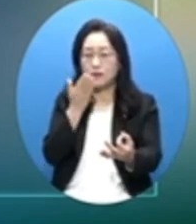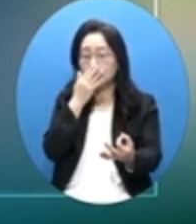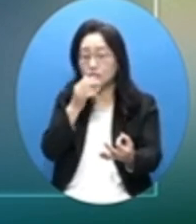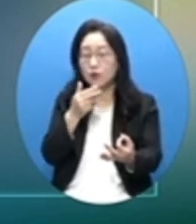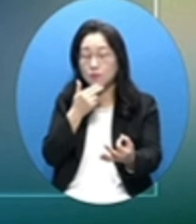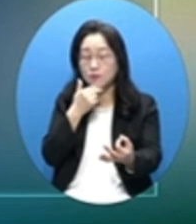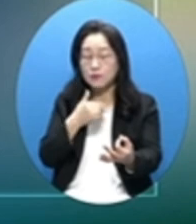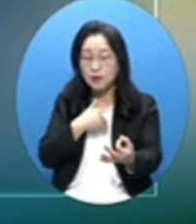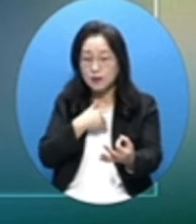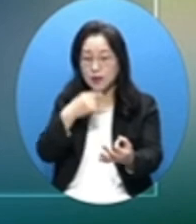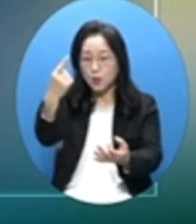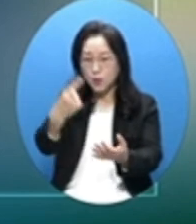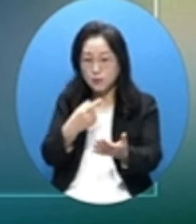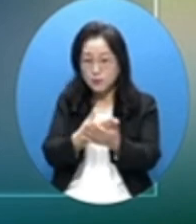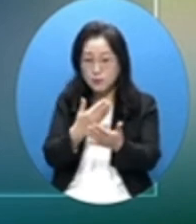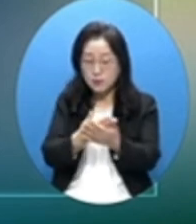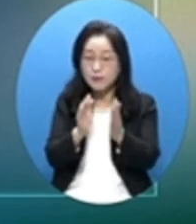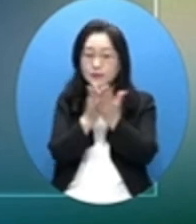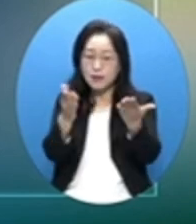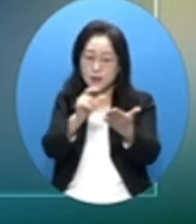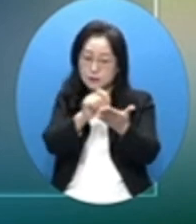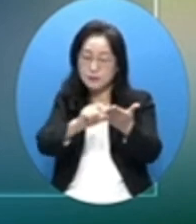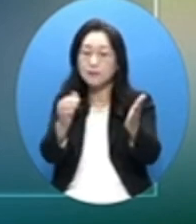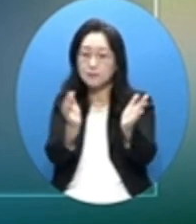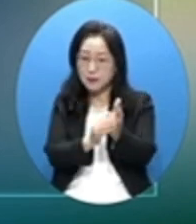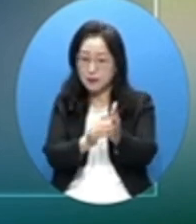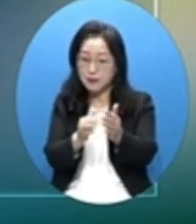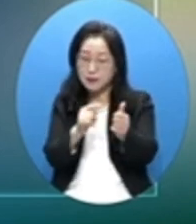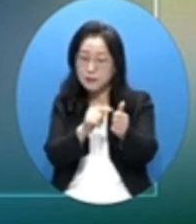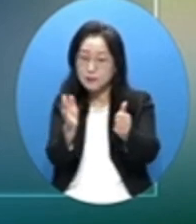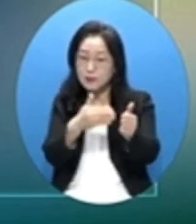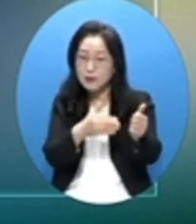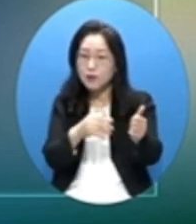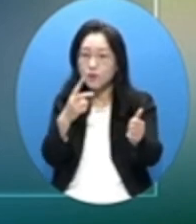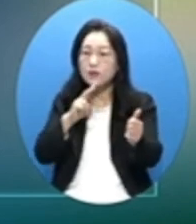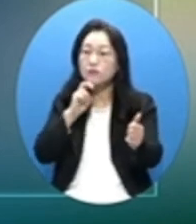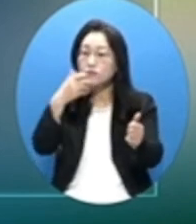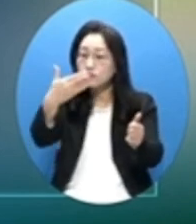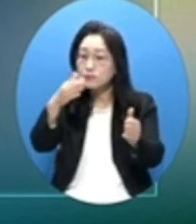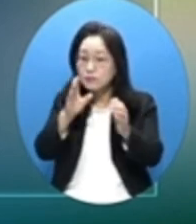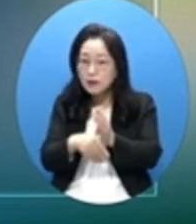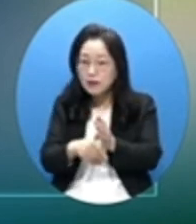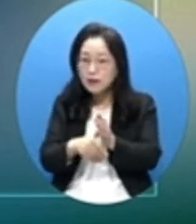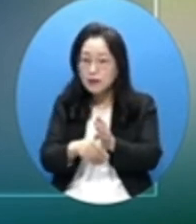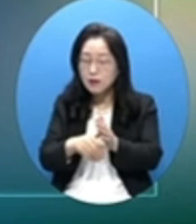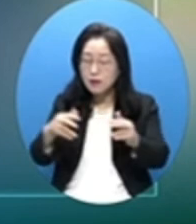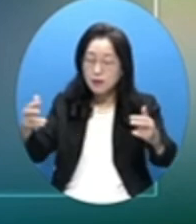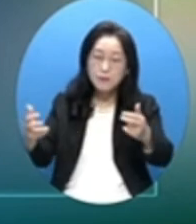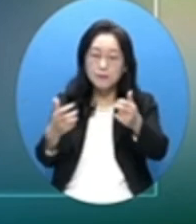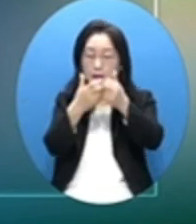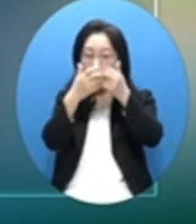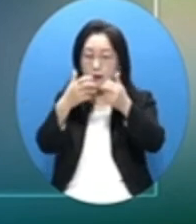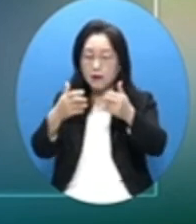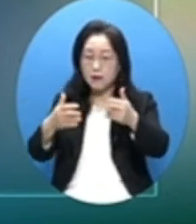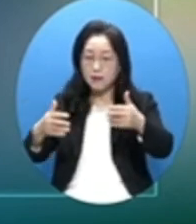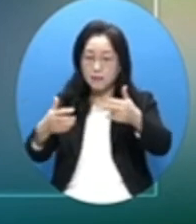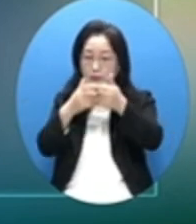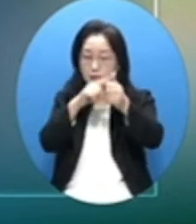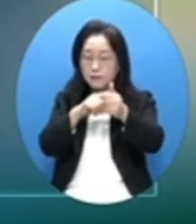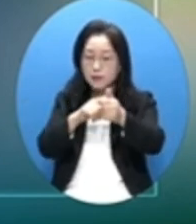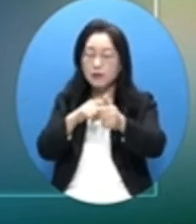썼는데 1991년 23세 교통사고를 당하고 나서 29년 동안 목 아래가 마비되어